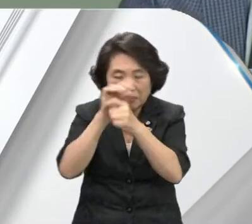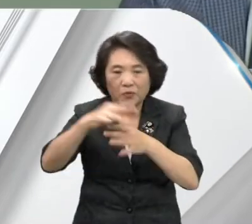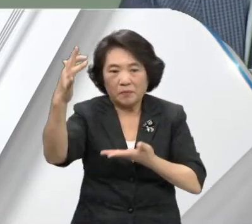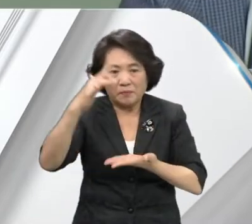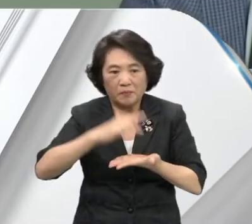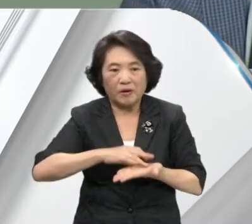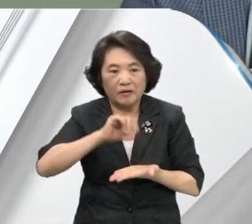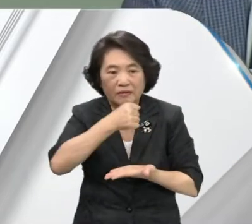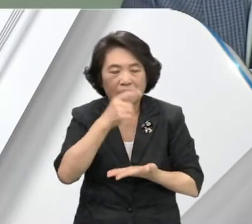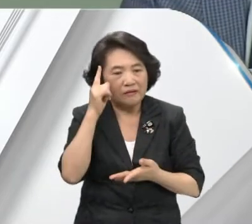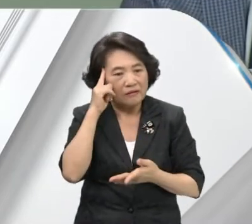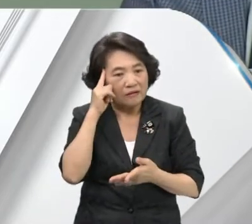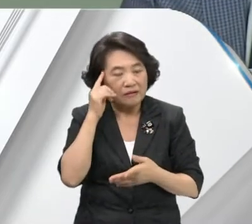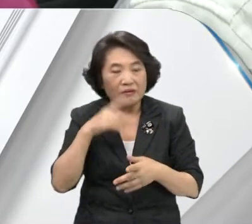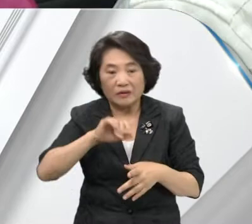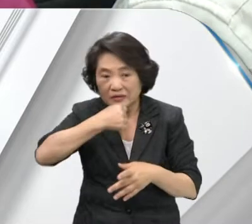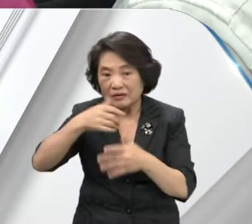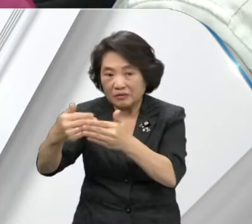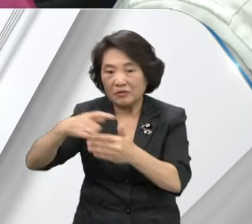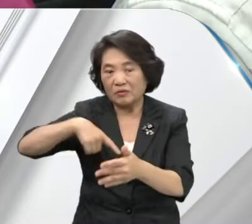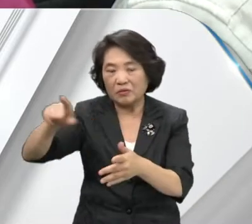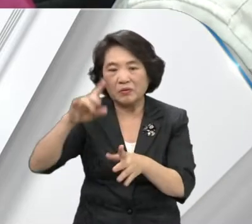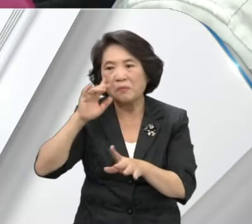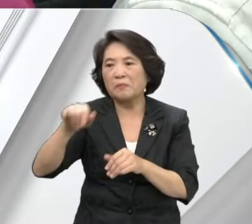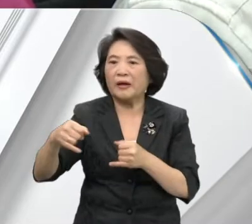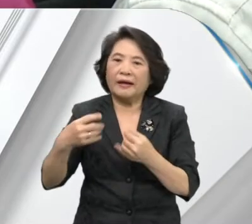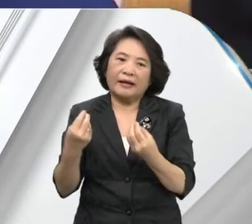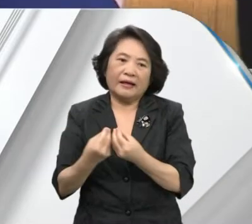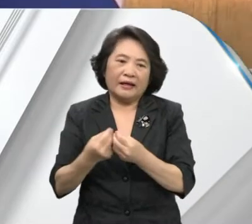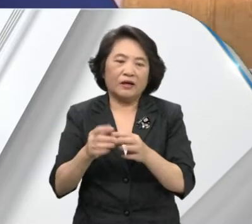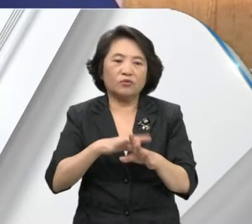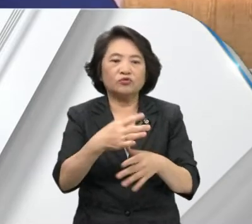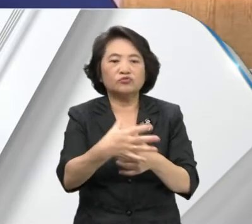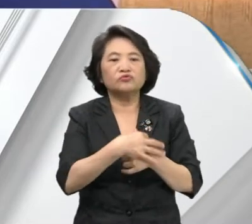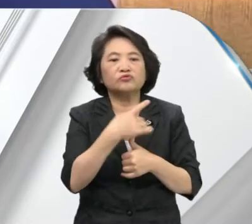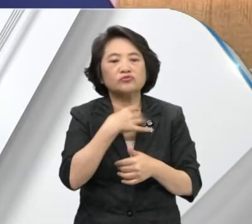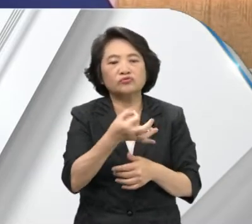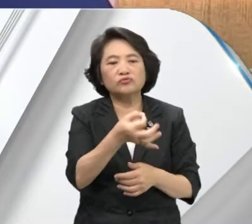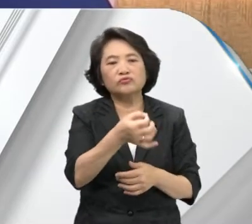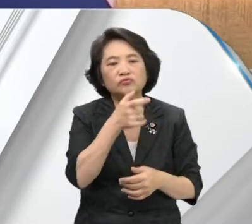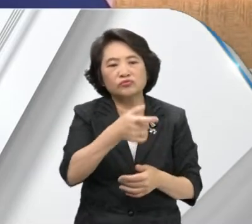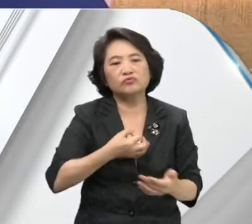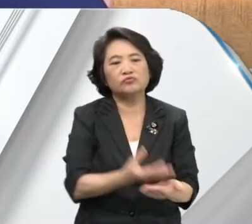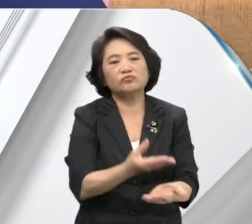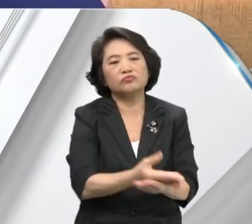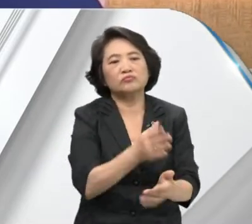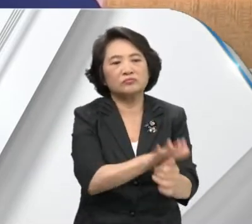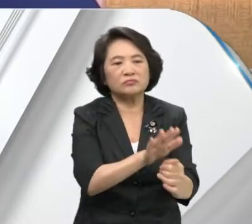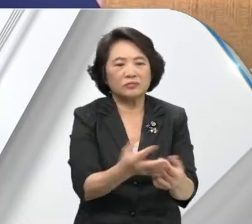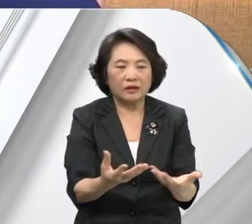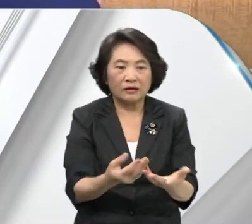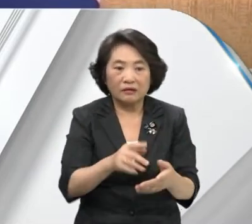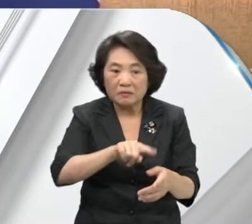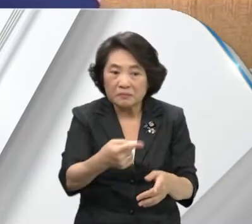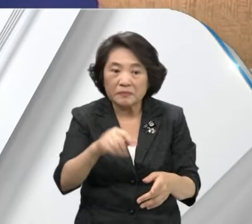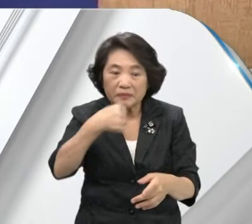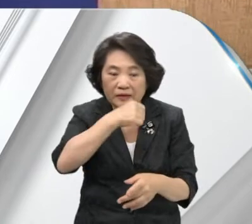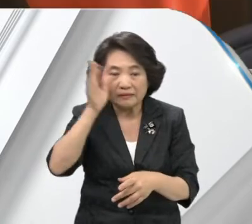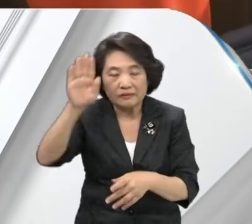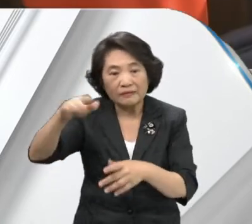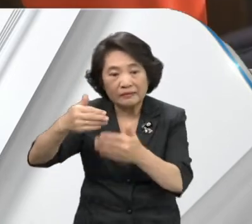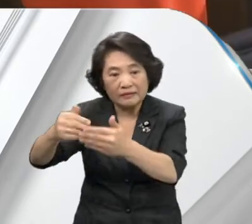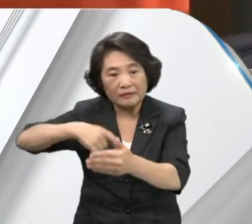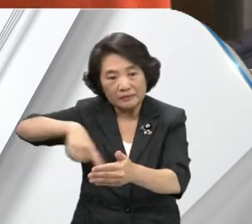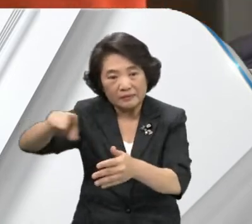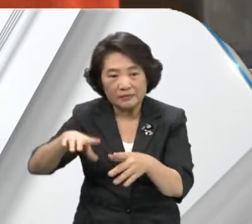问，计划利用台湾同中国关系的矛盾，同台湾要求汉南岛的经验帽。韩国沙哈来台湾运用原因，另外是需要调